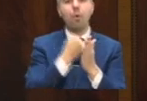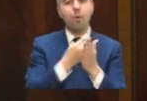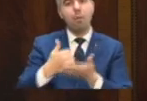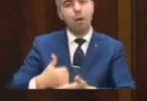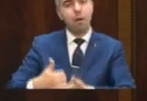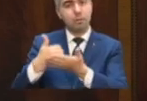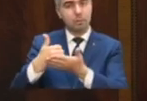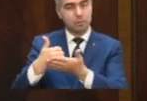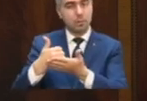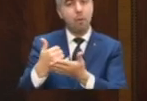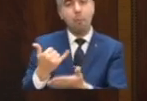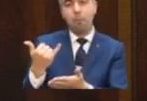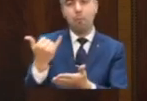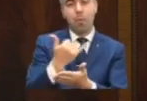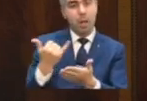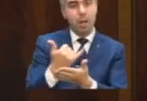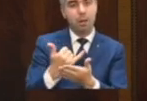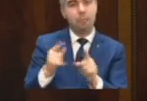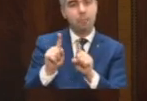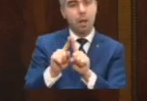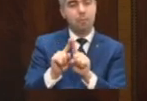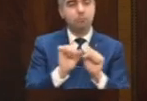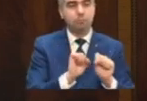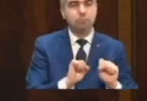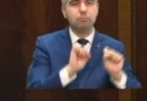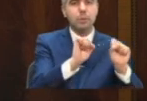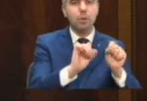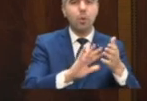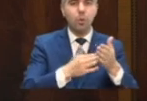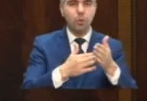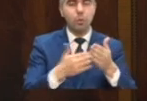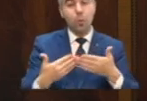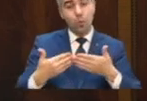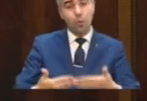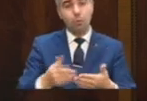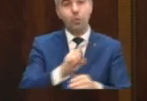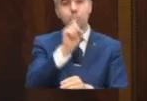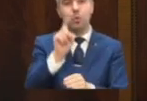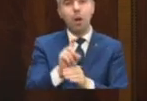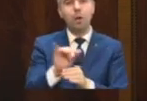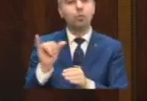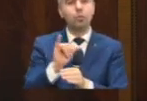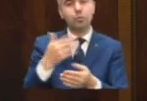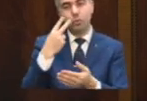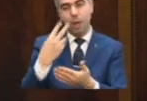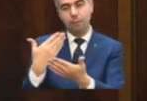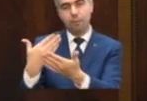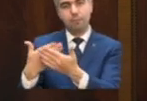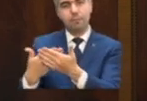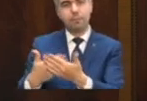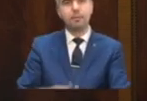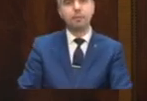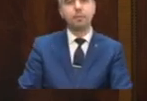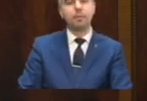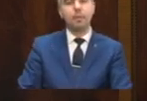والهام وإعطائه المناعة اللازمة. نتساءل معكم عن مدى تحقيقها على أرض الواقع،